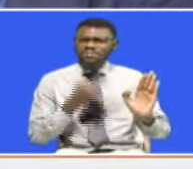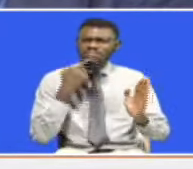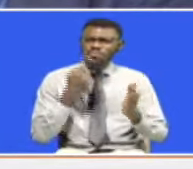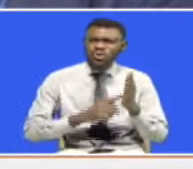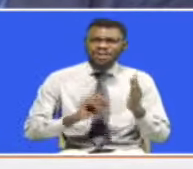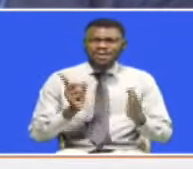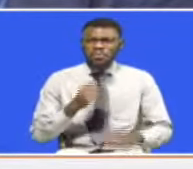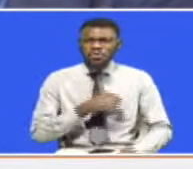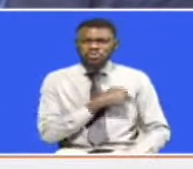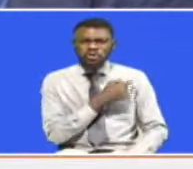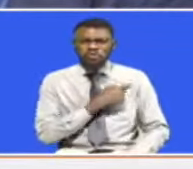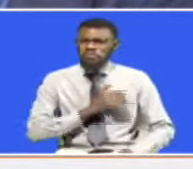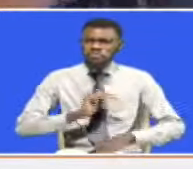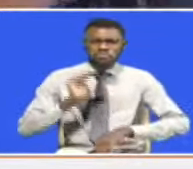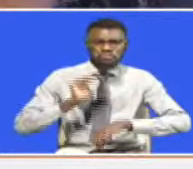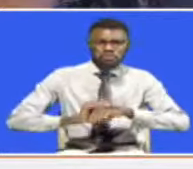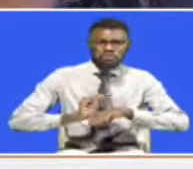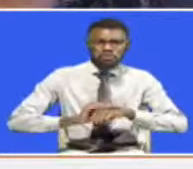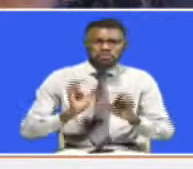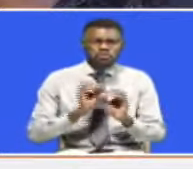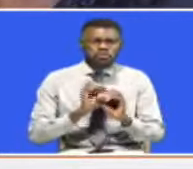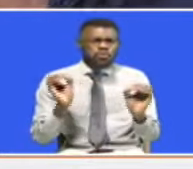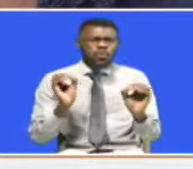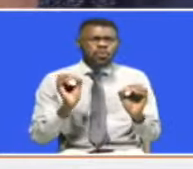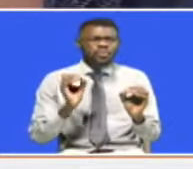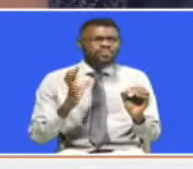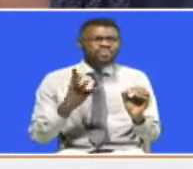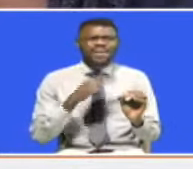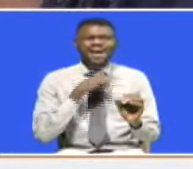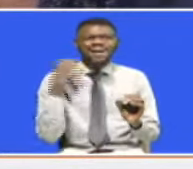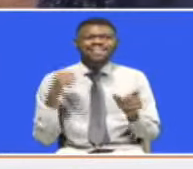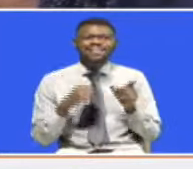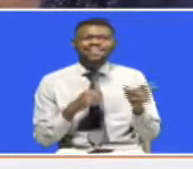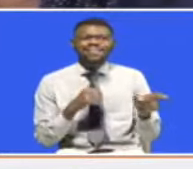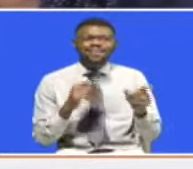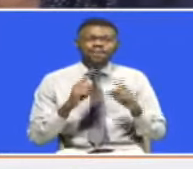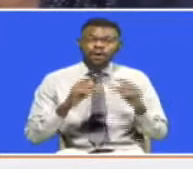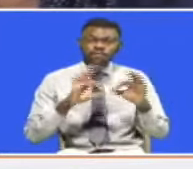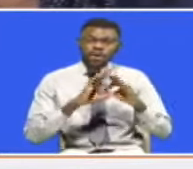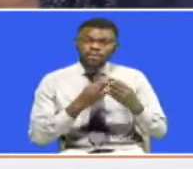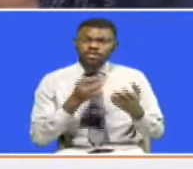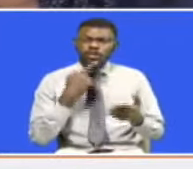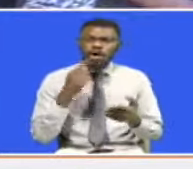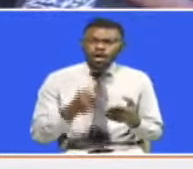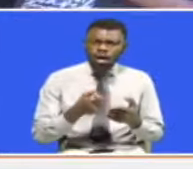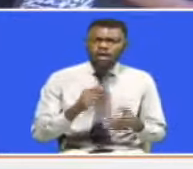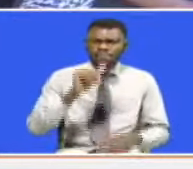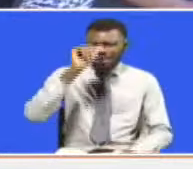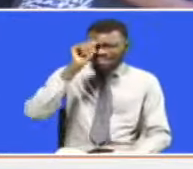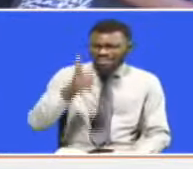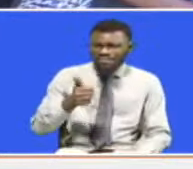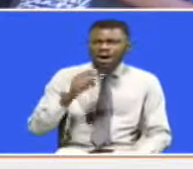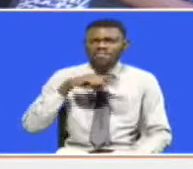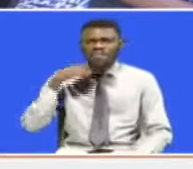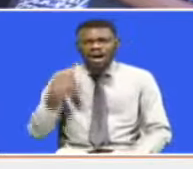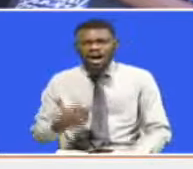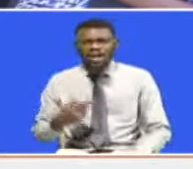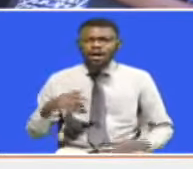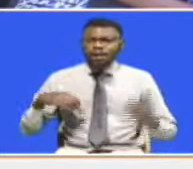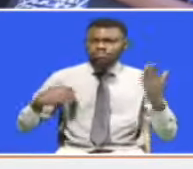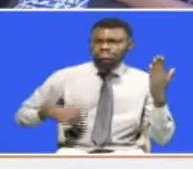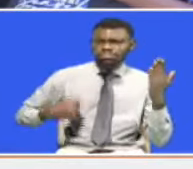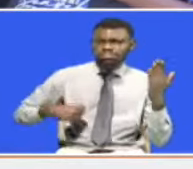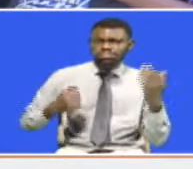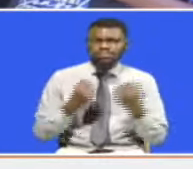hiyo kuhusiana na mauaji yake. Walimsifu Maigo kama mtu mwerevu, mwaminifu na mcheshi ambaye alipenda muziki na